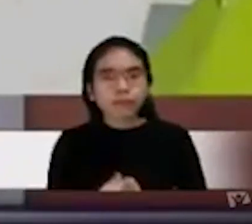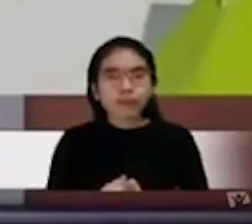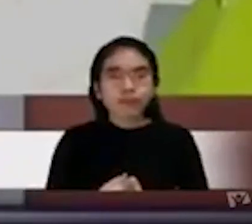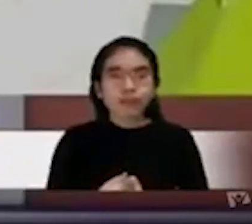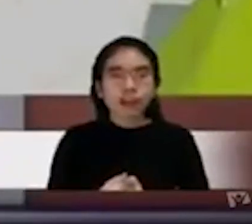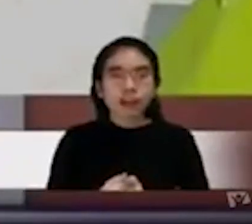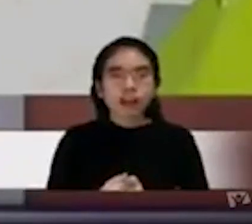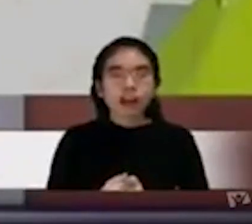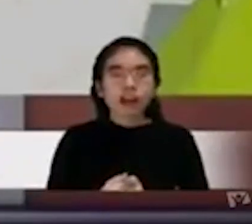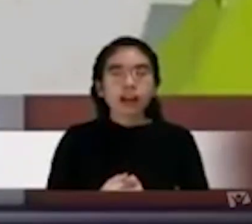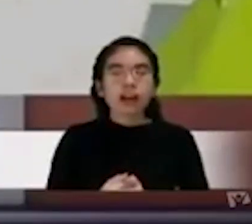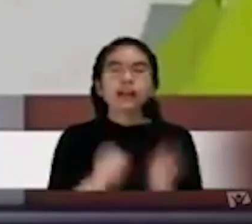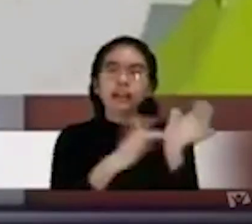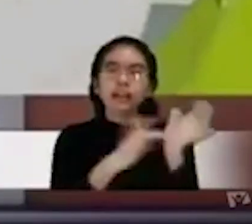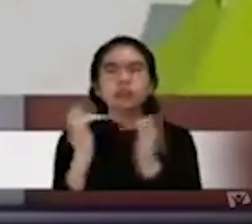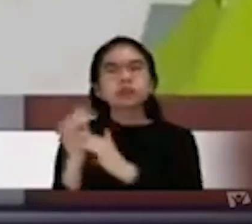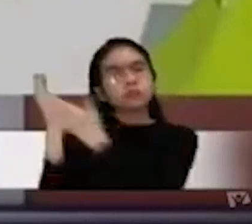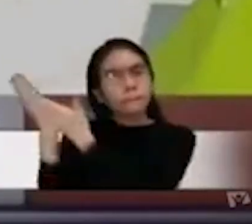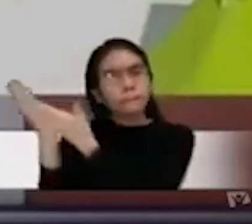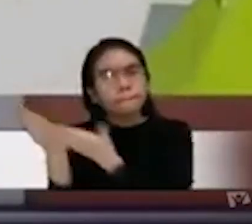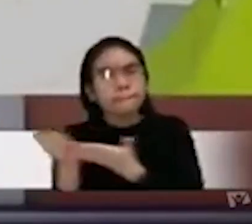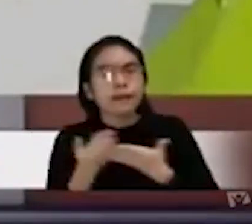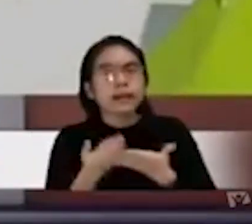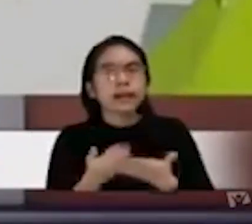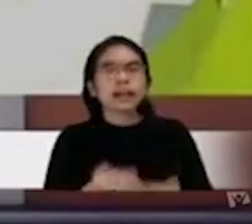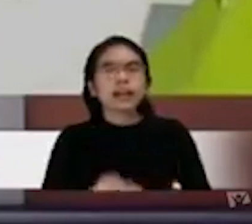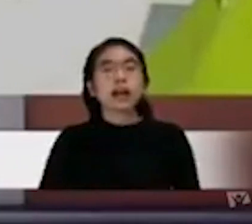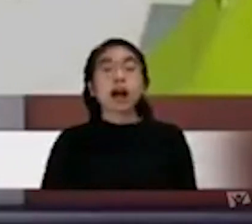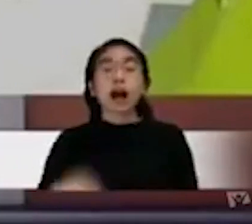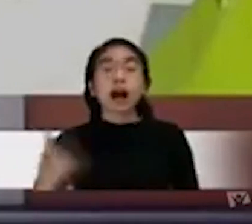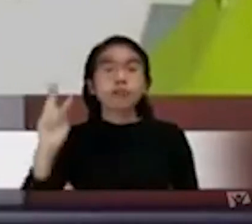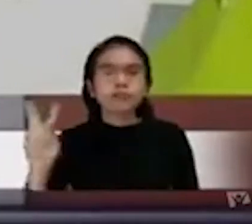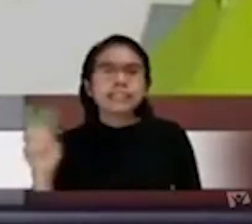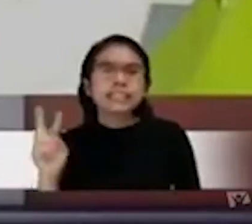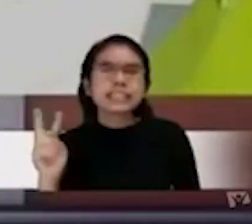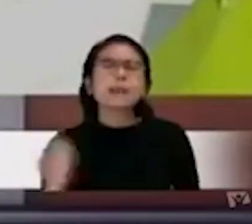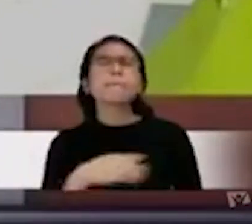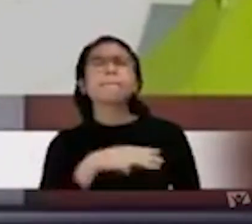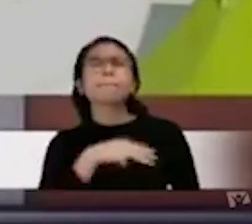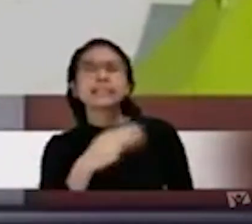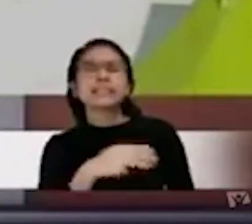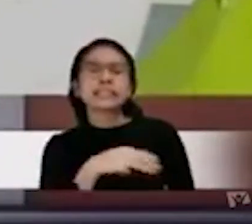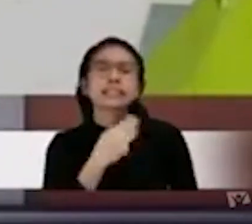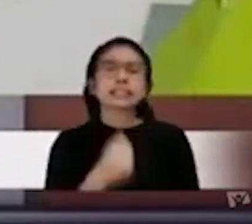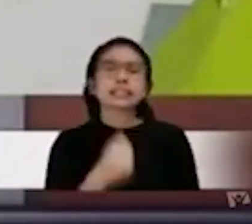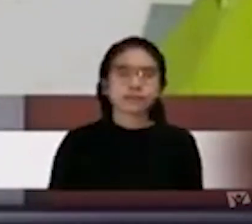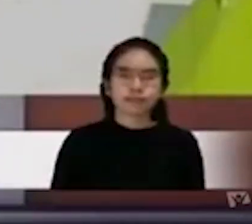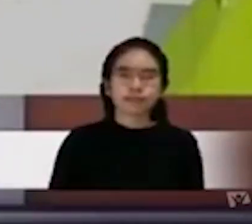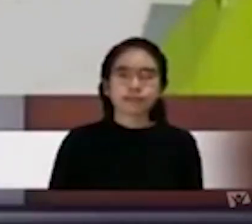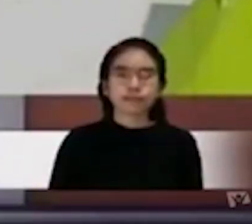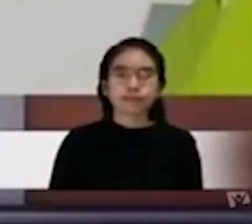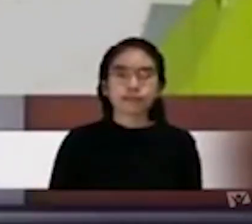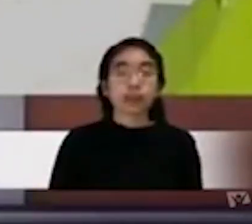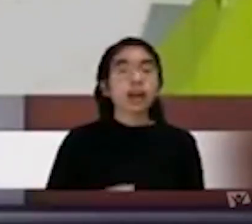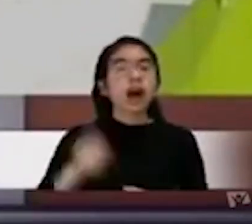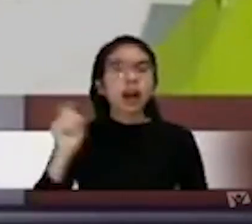falsafah, moto yang ada di Rumah Sakit Advent Bandung. Itulah yang dilakukan oleh Yesus. Jadi Rumah Sakit Advent